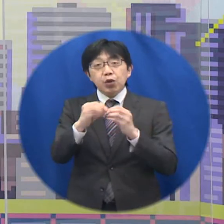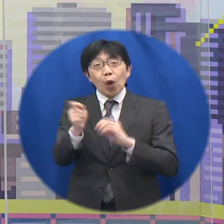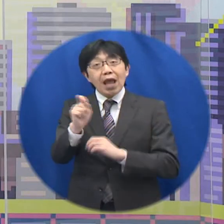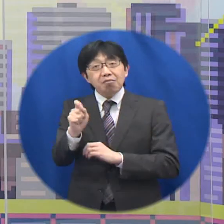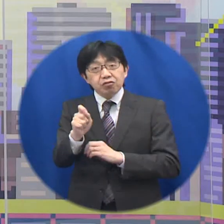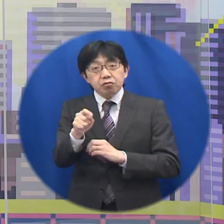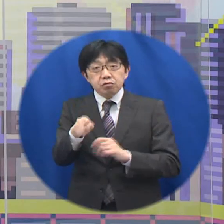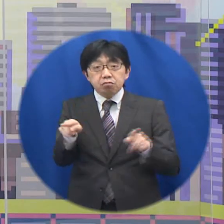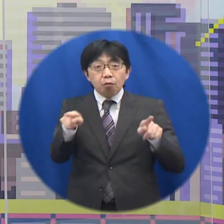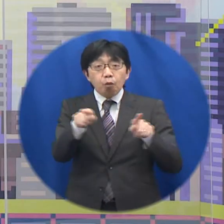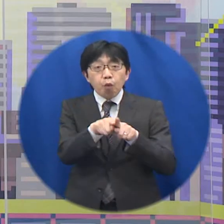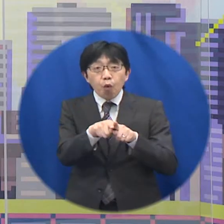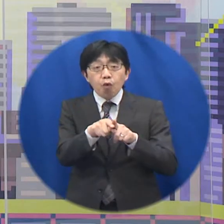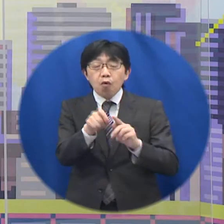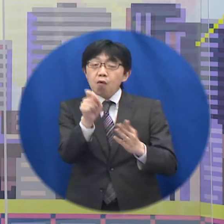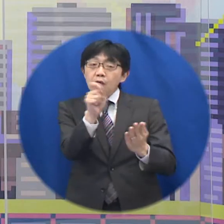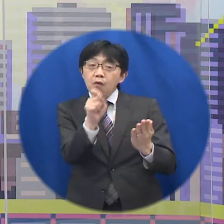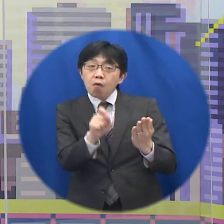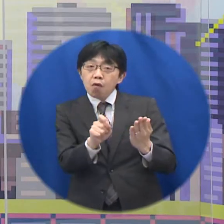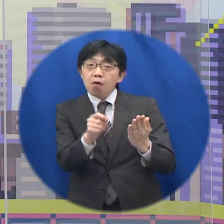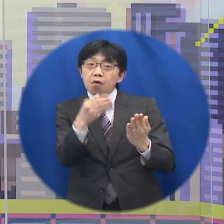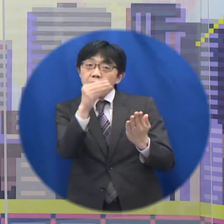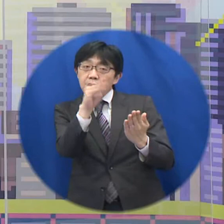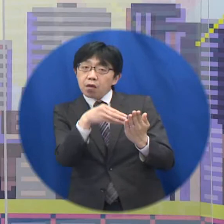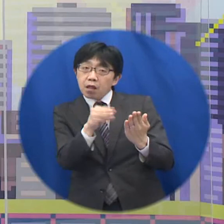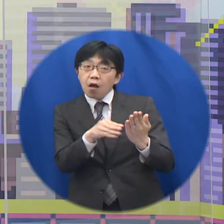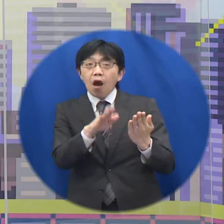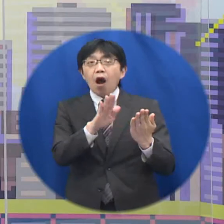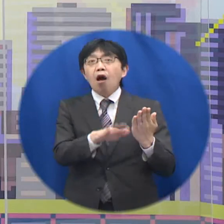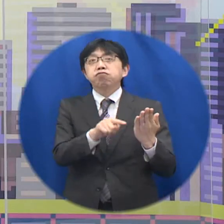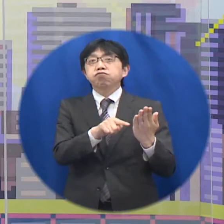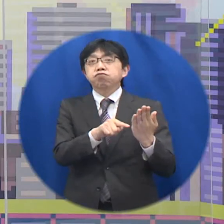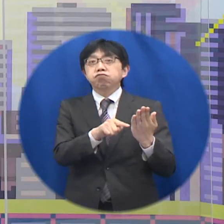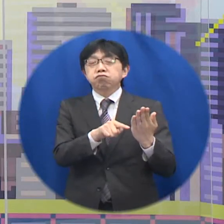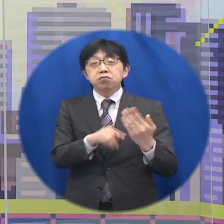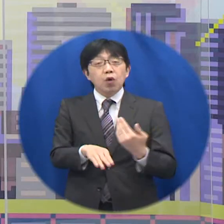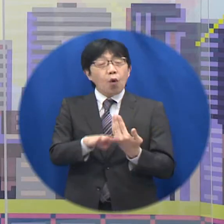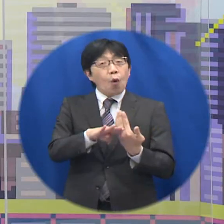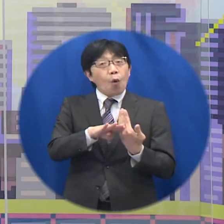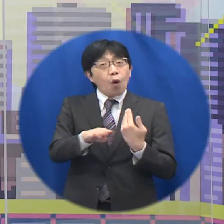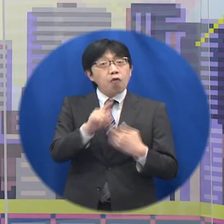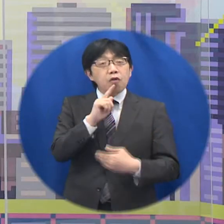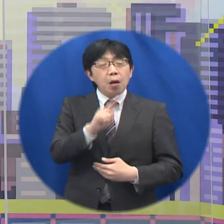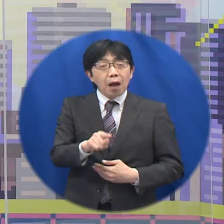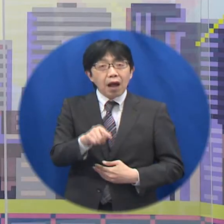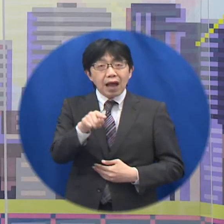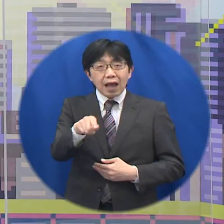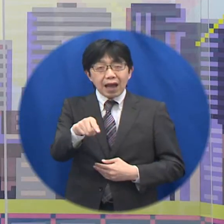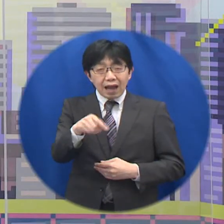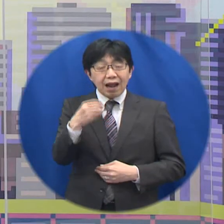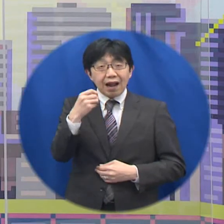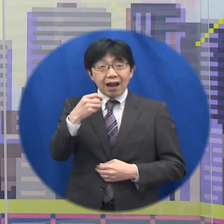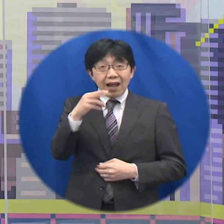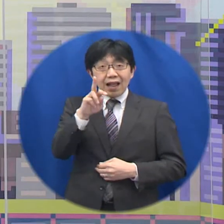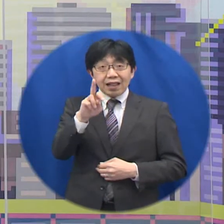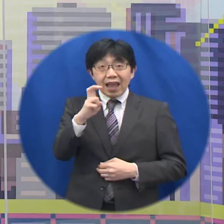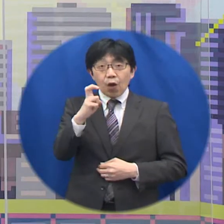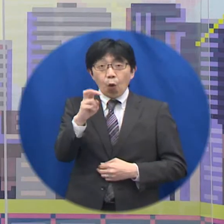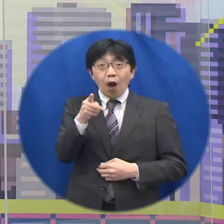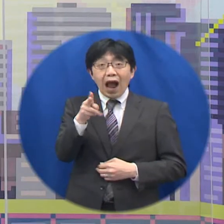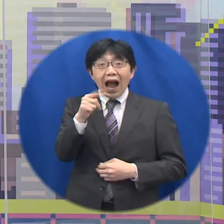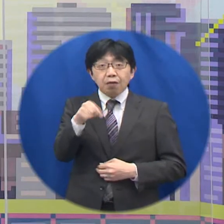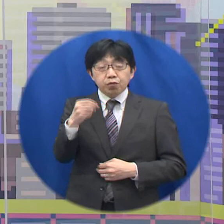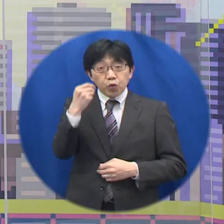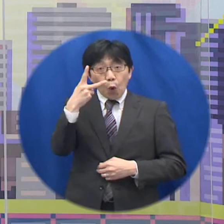わせて描かれた作品もございます。またいろいろな色のセロハン紙を貼って作った